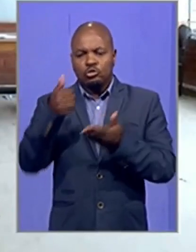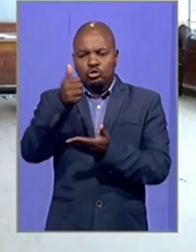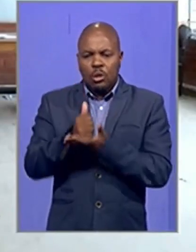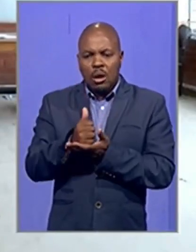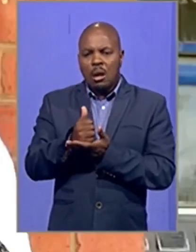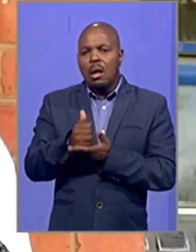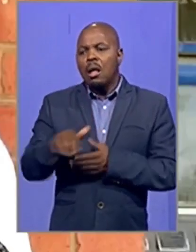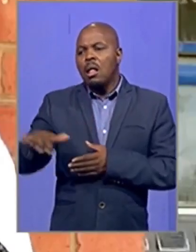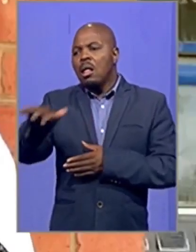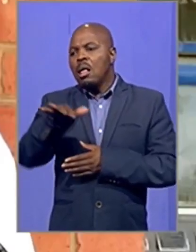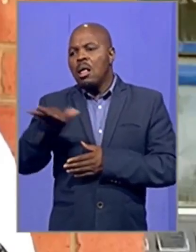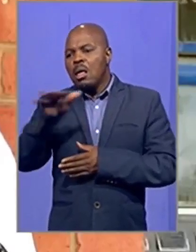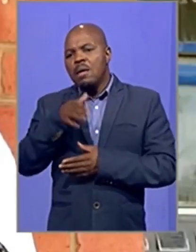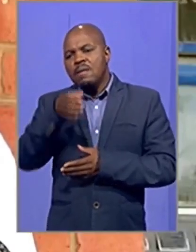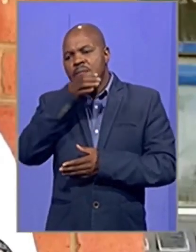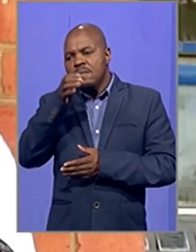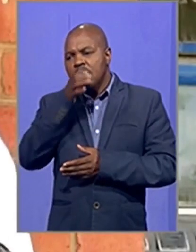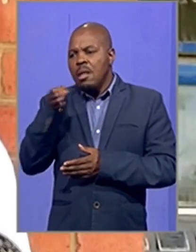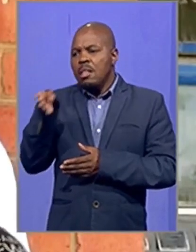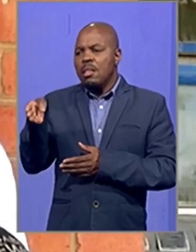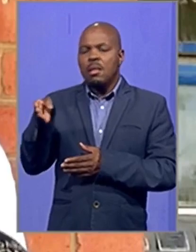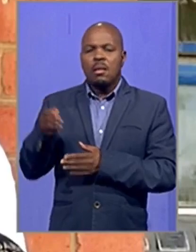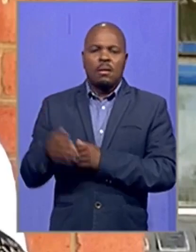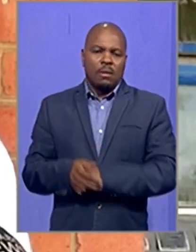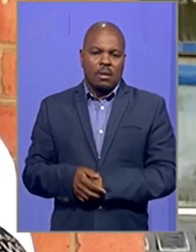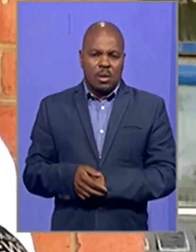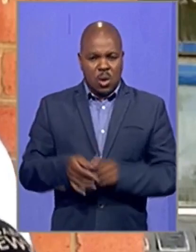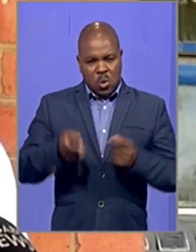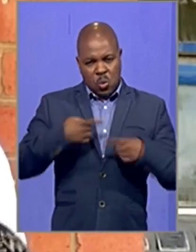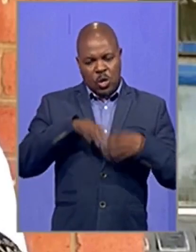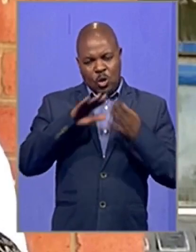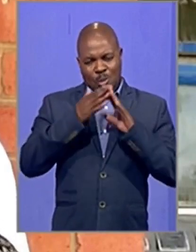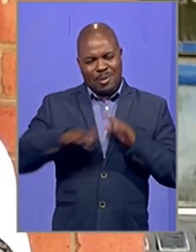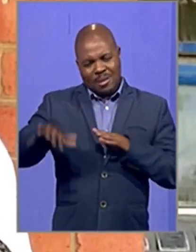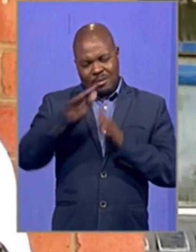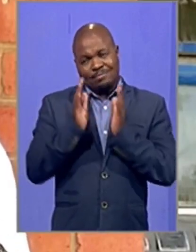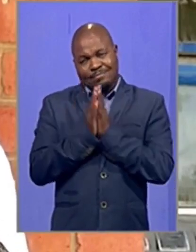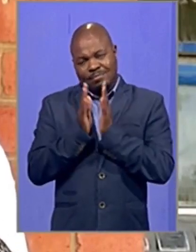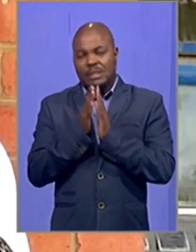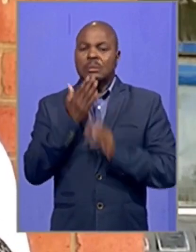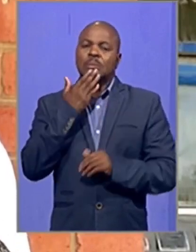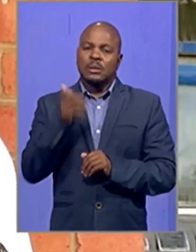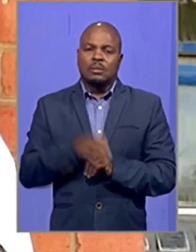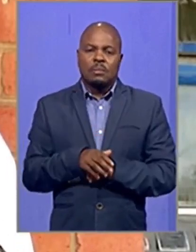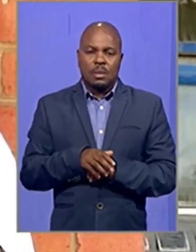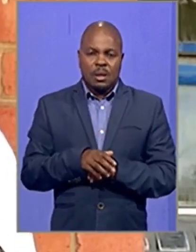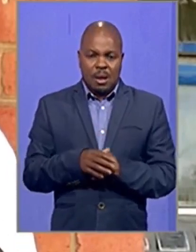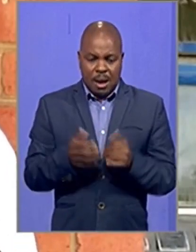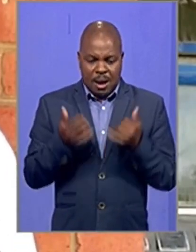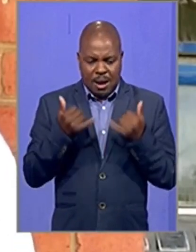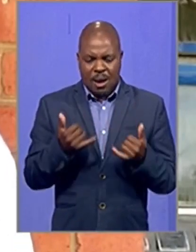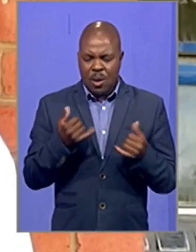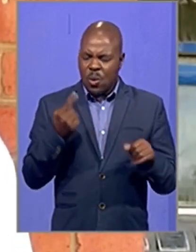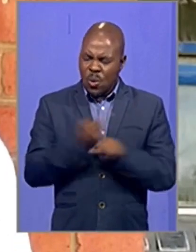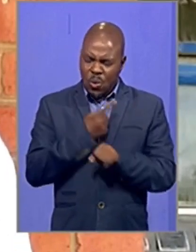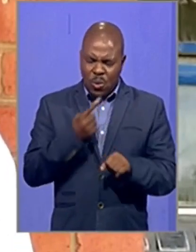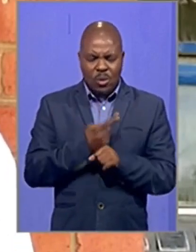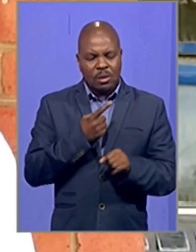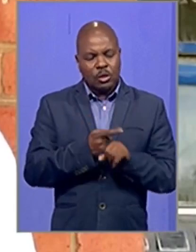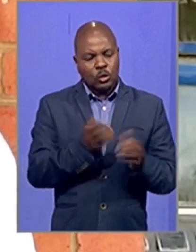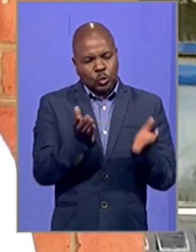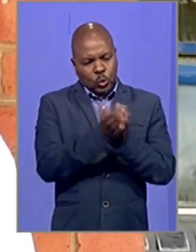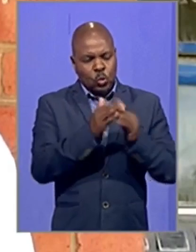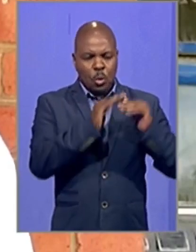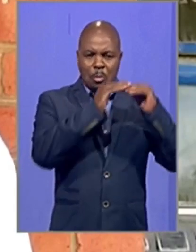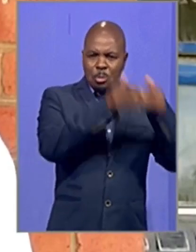le tameneng. O reetsa philetso o setjhaba ka kakaretso hore ka nako ohle re tshireletse dikolo tsa